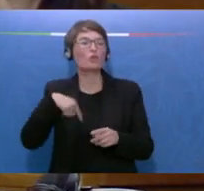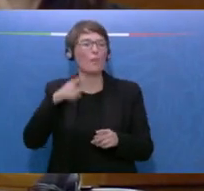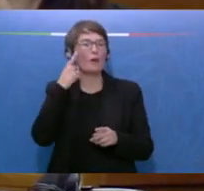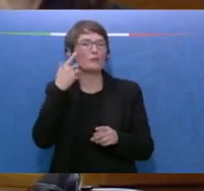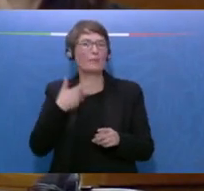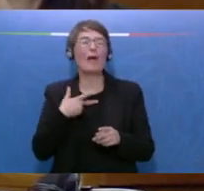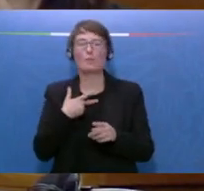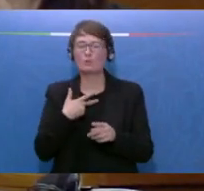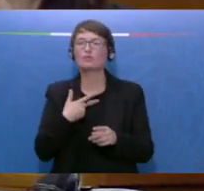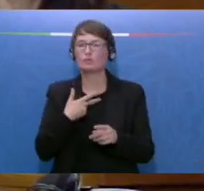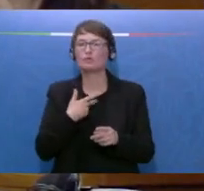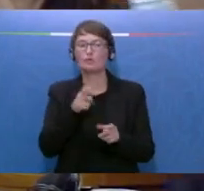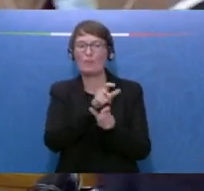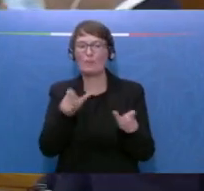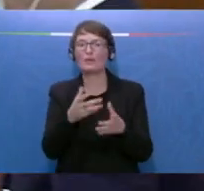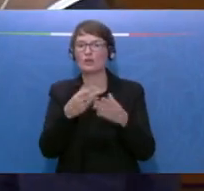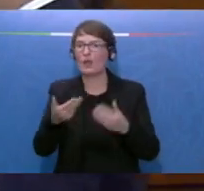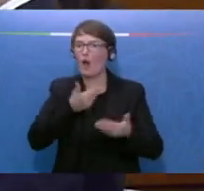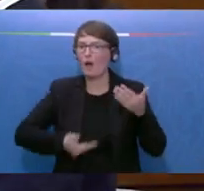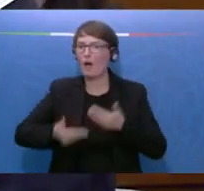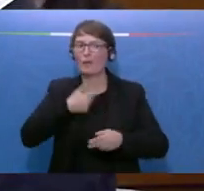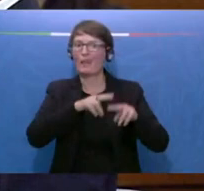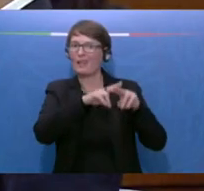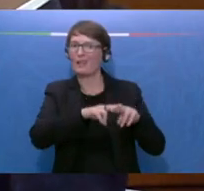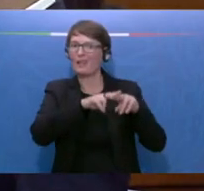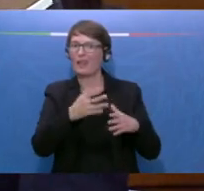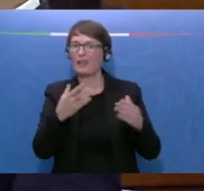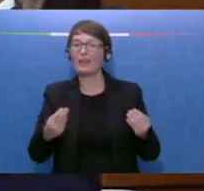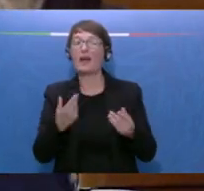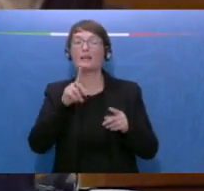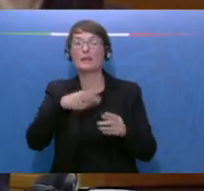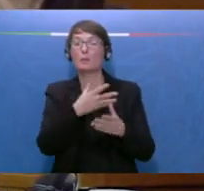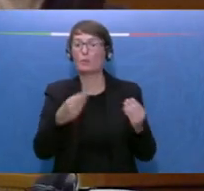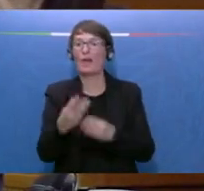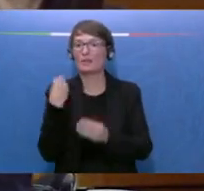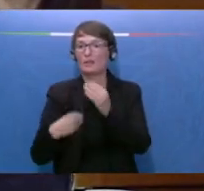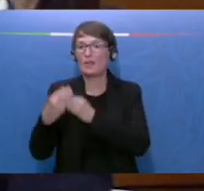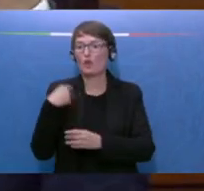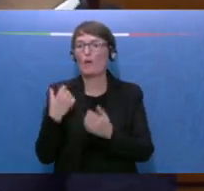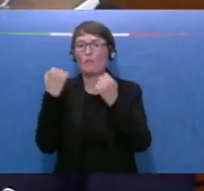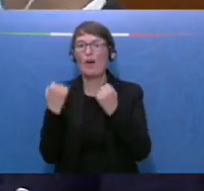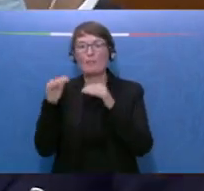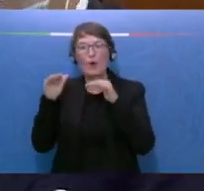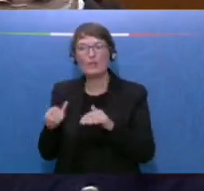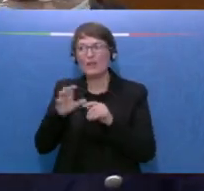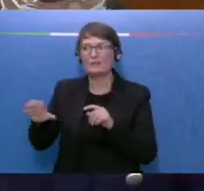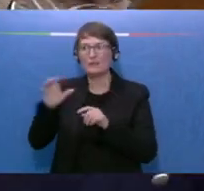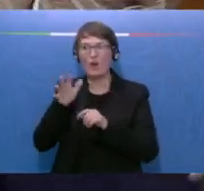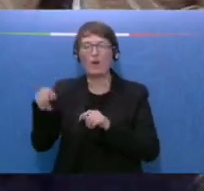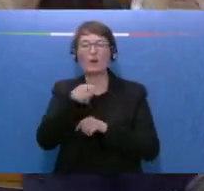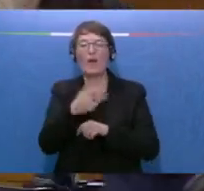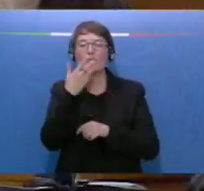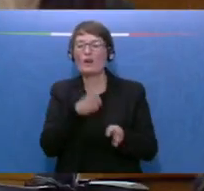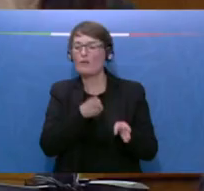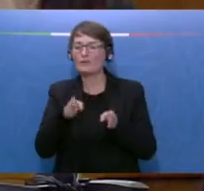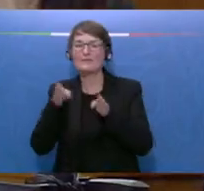collaboratori che rimangono lì e tanti richiedenti d'asilo vorrei sapere come si farà questa seconda fase diciamo tra virgolette e se c'è un